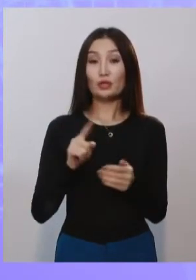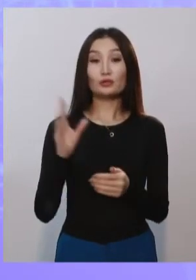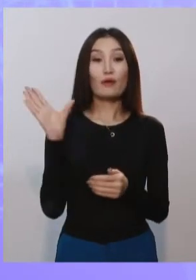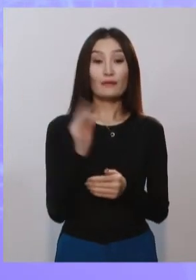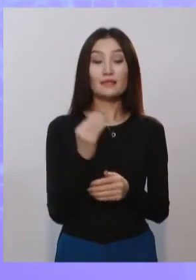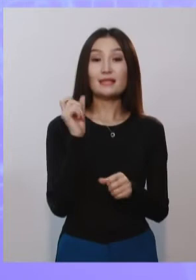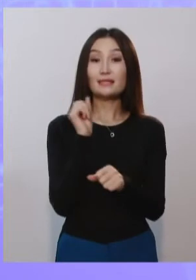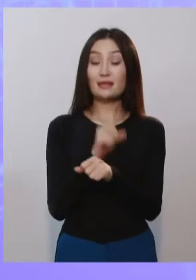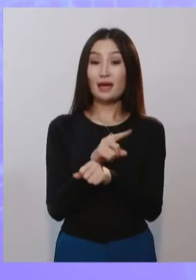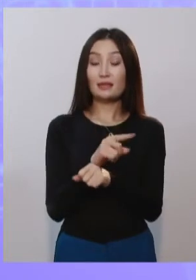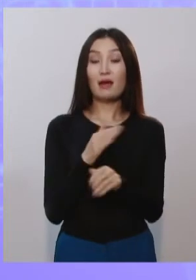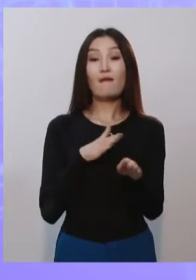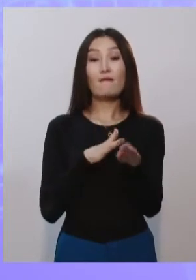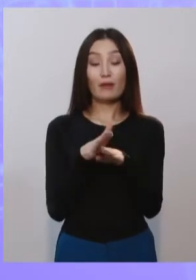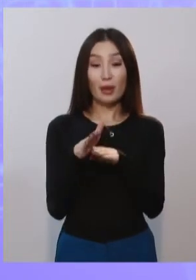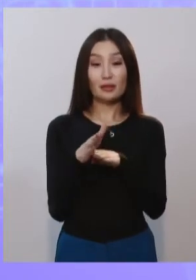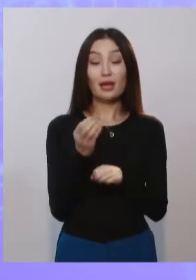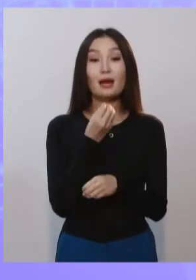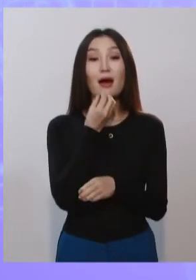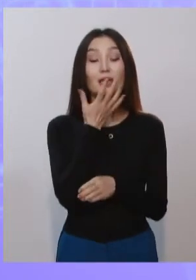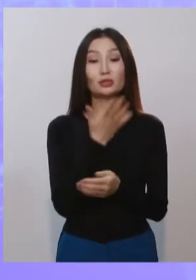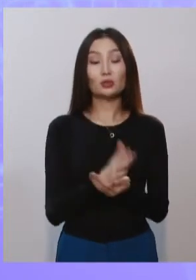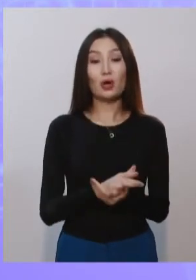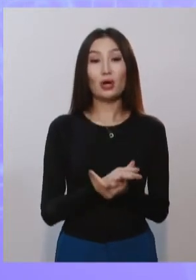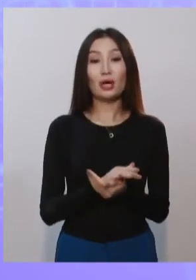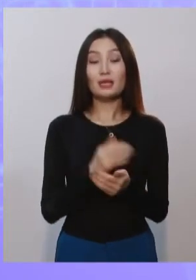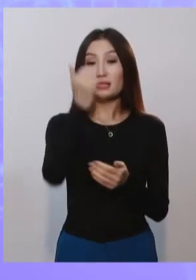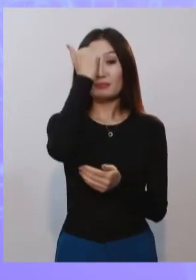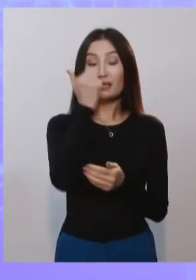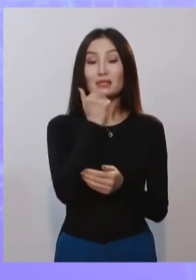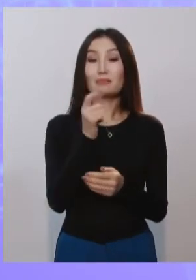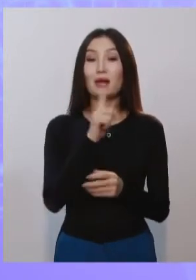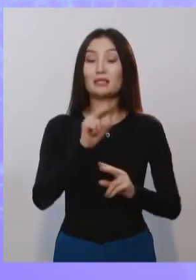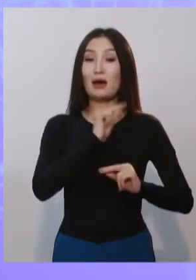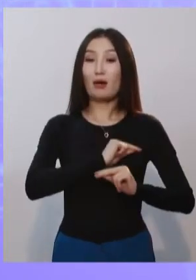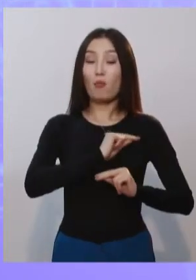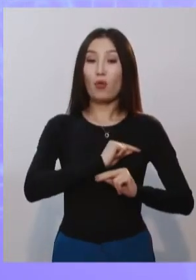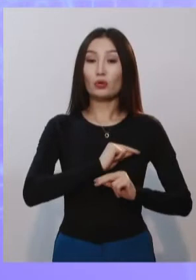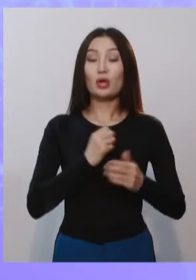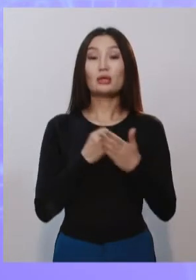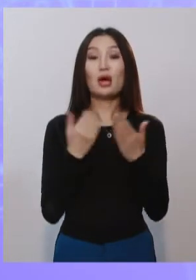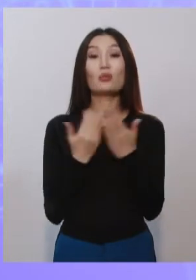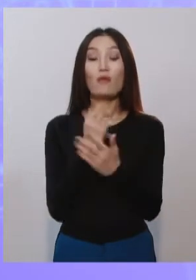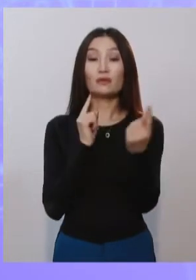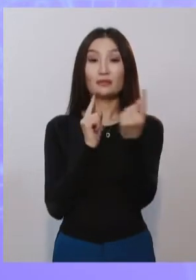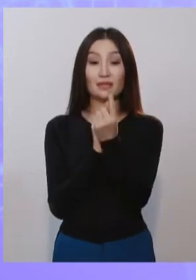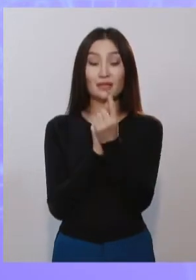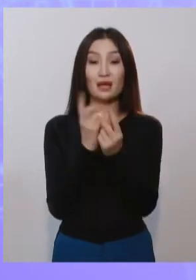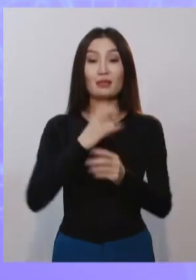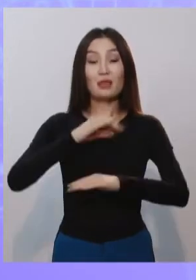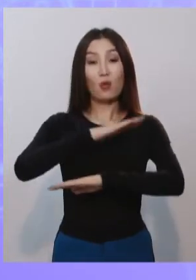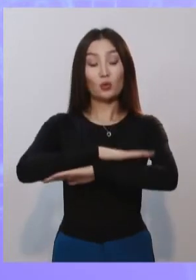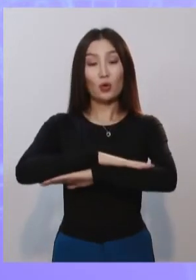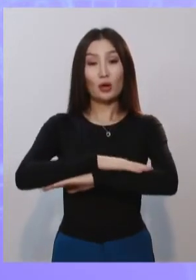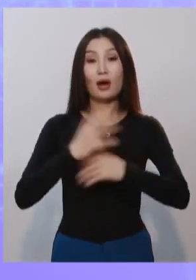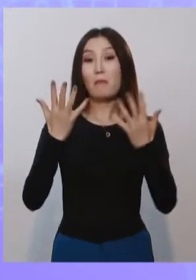задания выполняли хорошо спасибо за работу до новых встреч на уроках